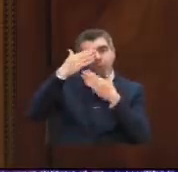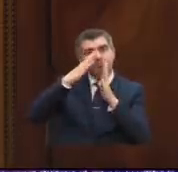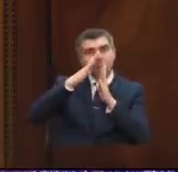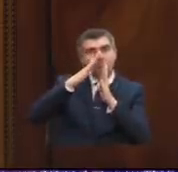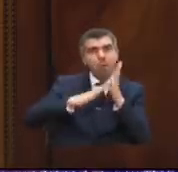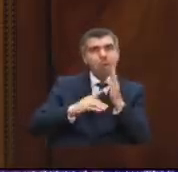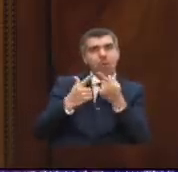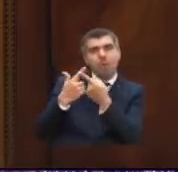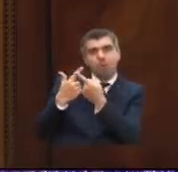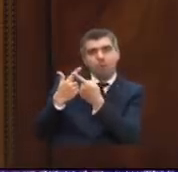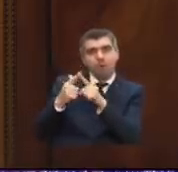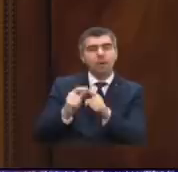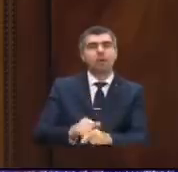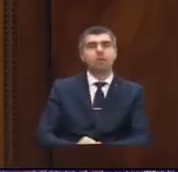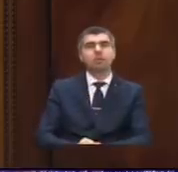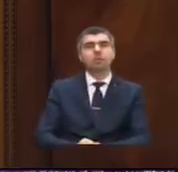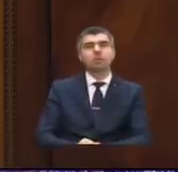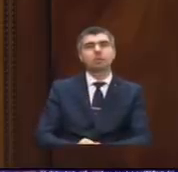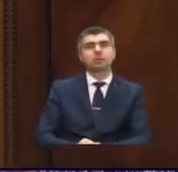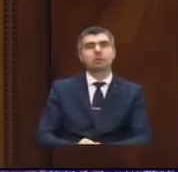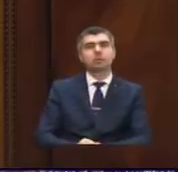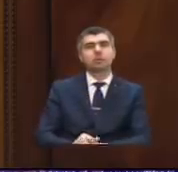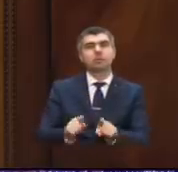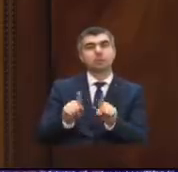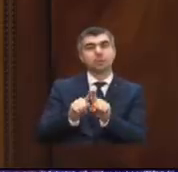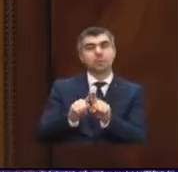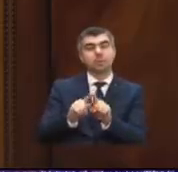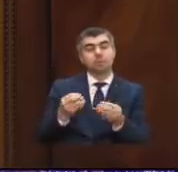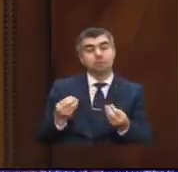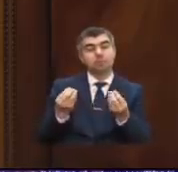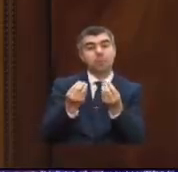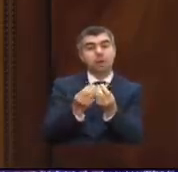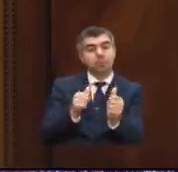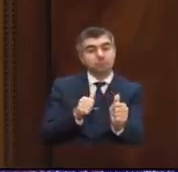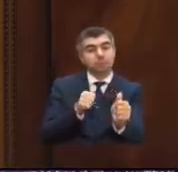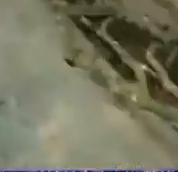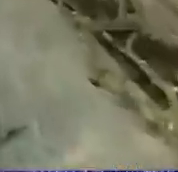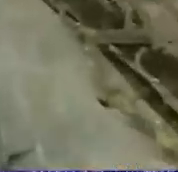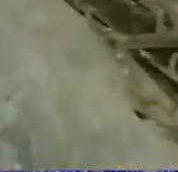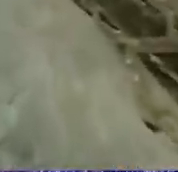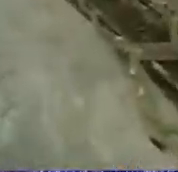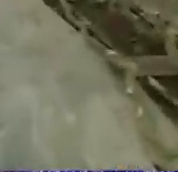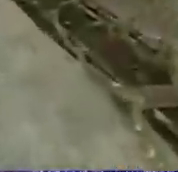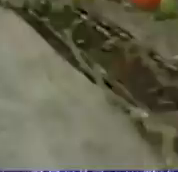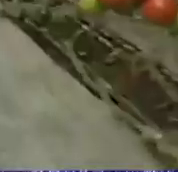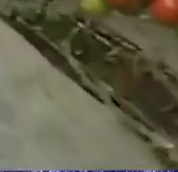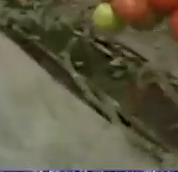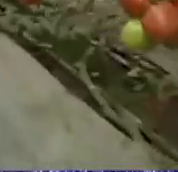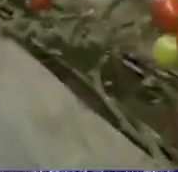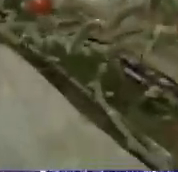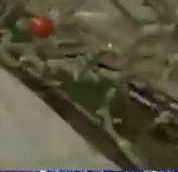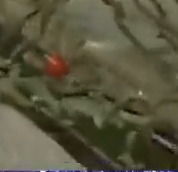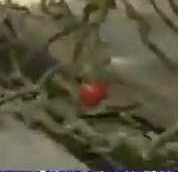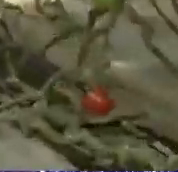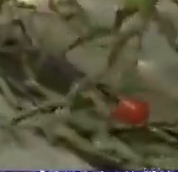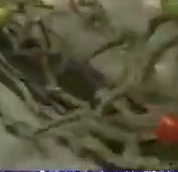الإنعاش الاقتصاد الوطني. إذا القطاعات الحيوية خاصها تعرف واحد العودة يعني معينة. راك عندنا